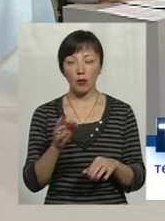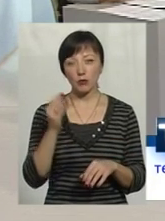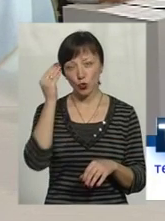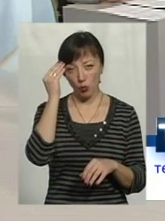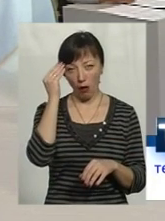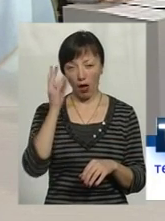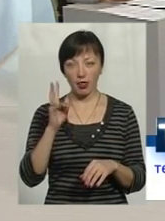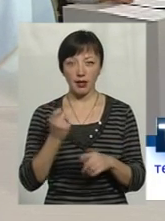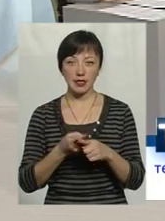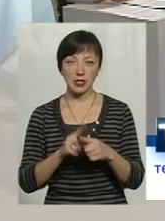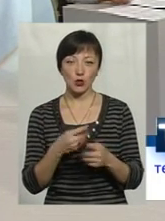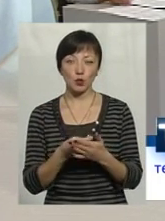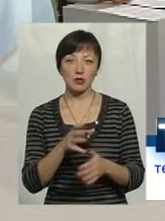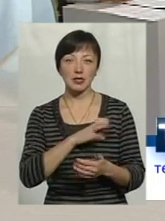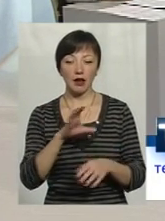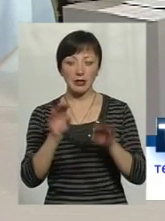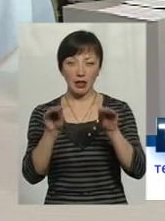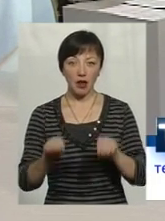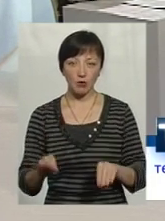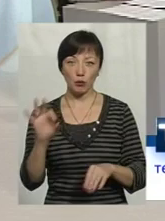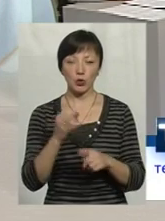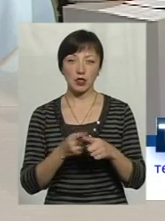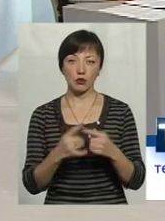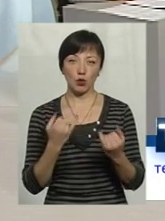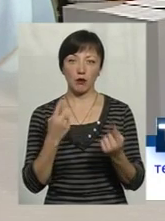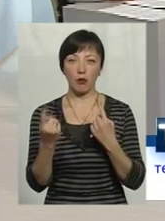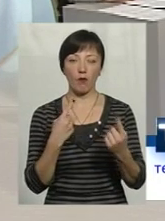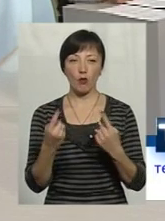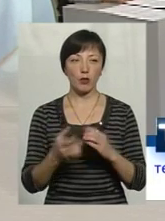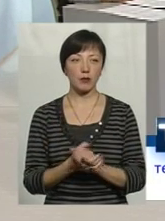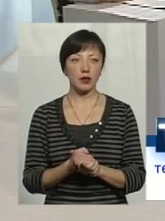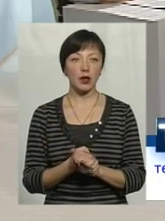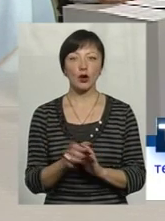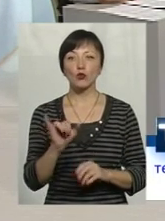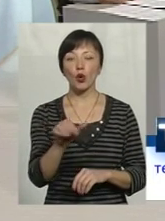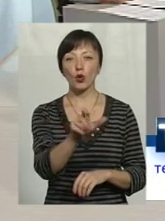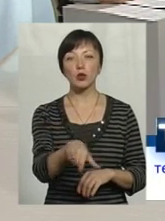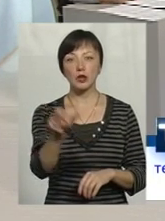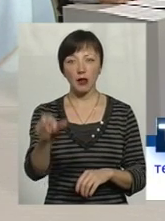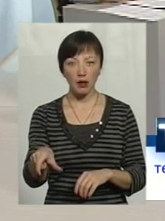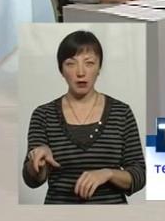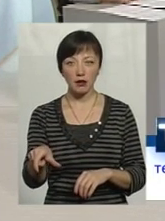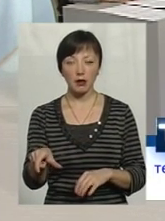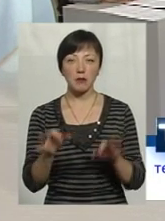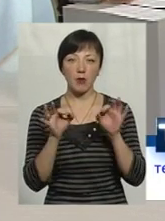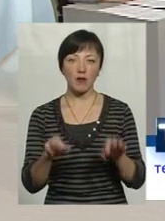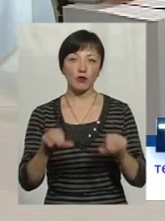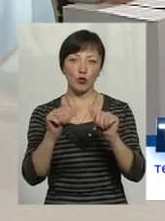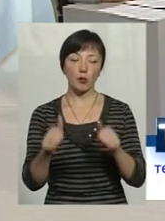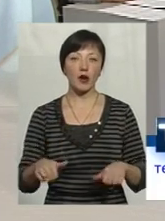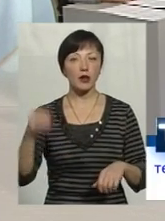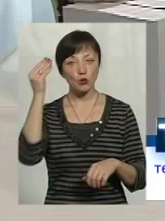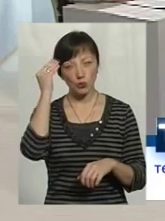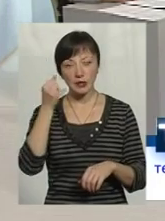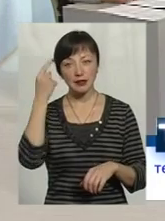на ці суми, статки і декларації, от про це ми сьогодні поговоримо, аби в людей правильно формувалась думка